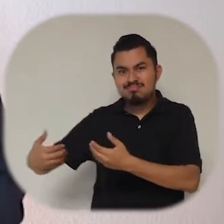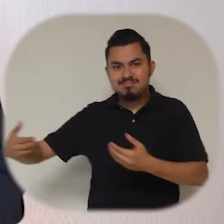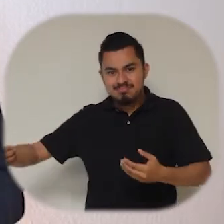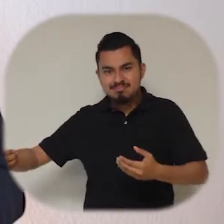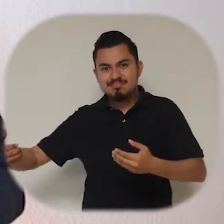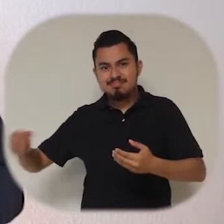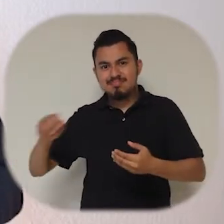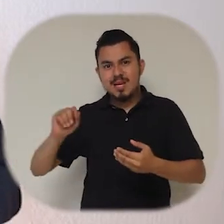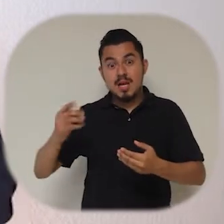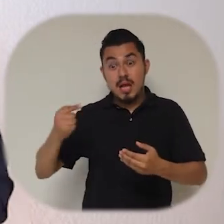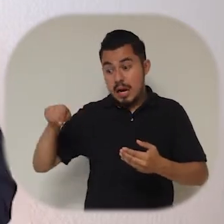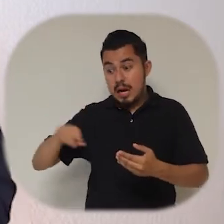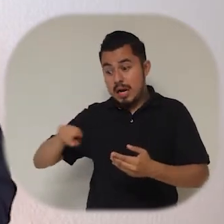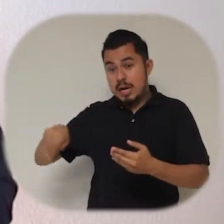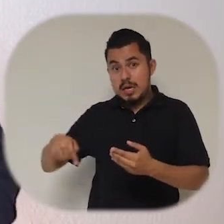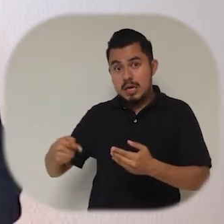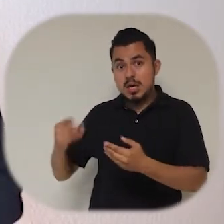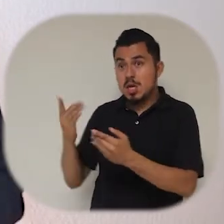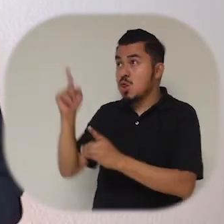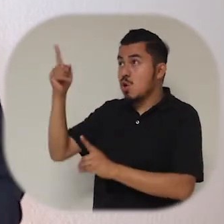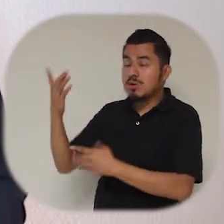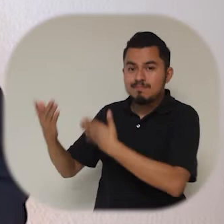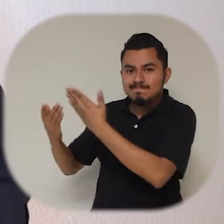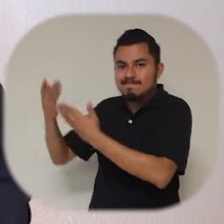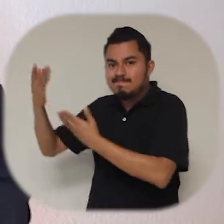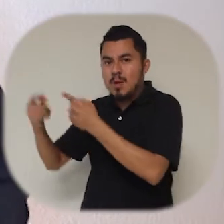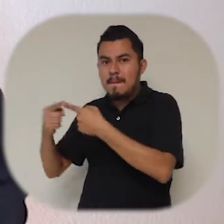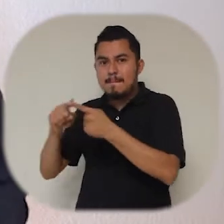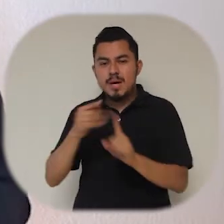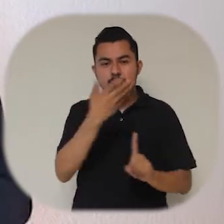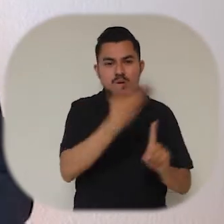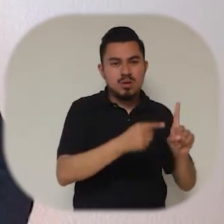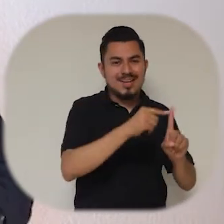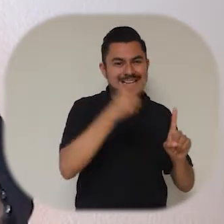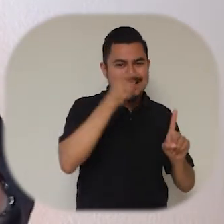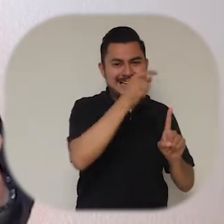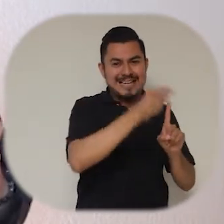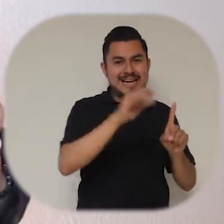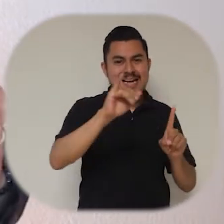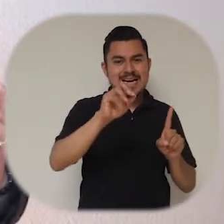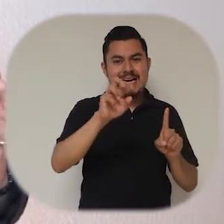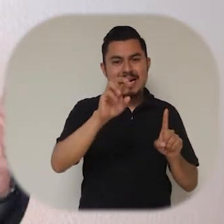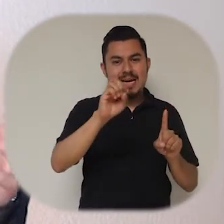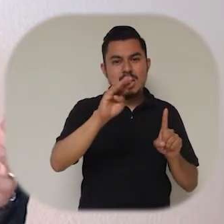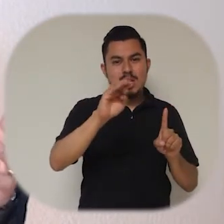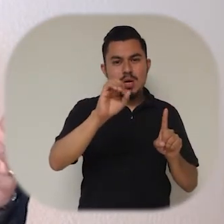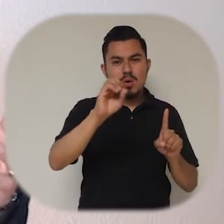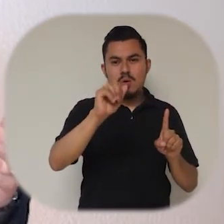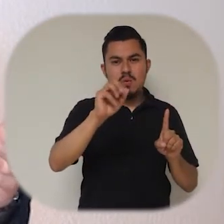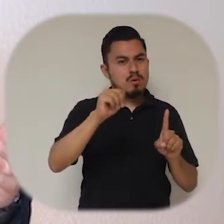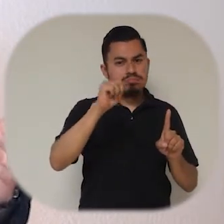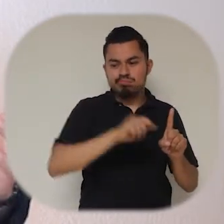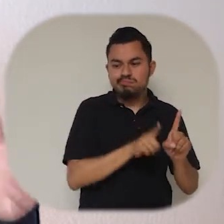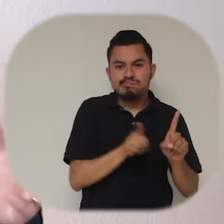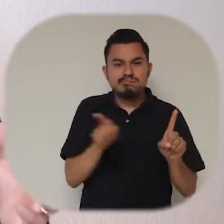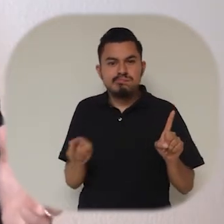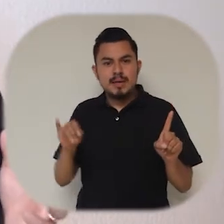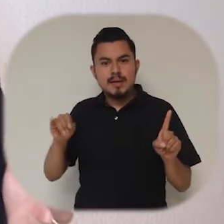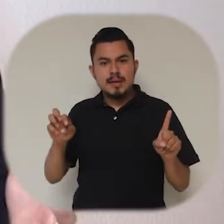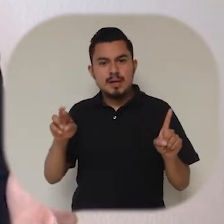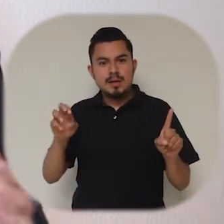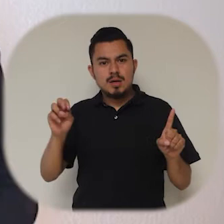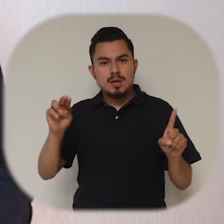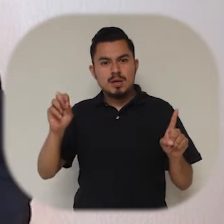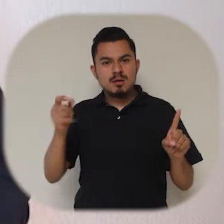이 예루살렘의 예배를 갈 수 없는 상황이고 가면 안 되기 때문에 금송아지를 만들어 가지고